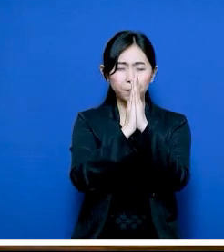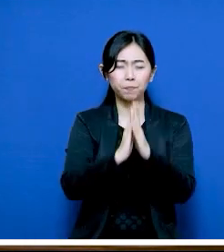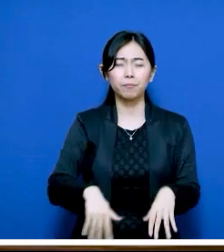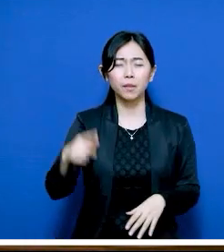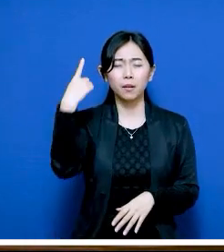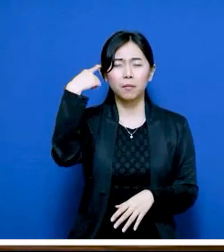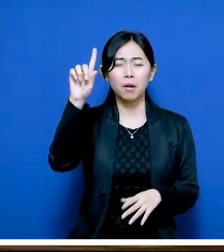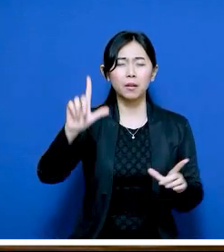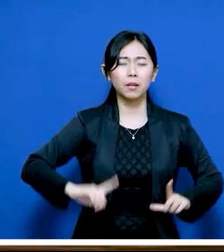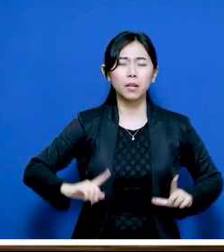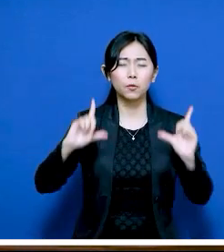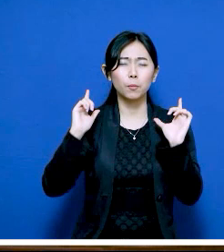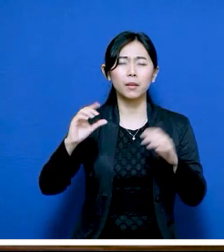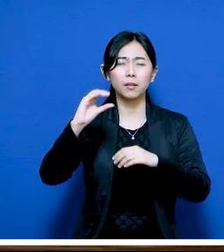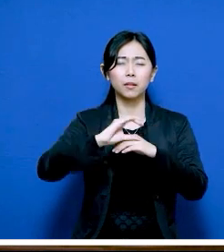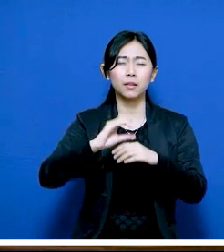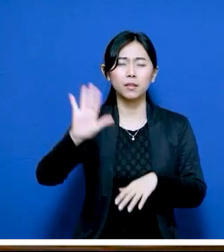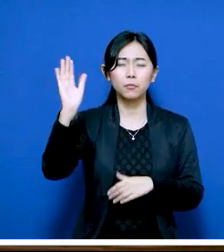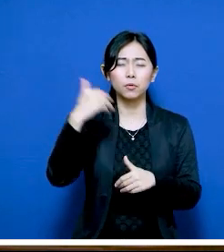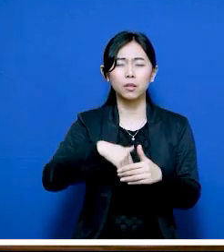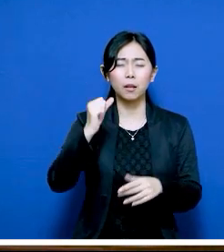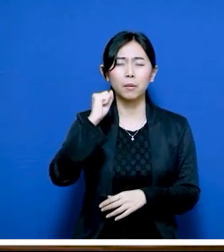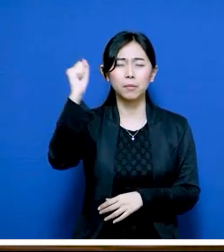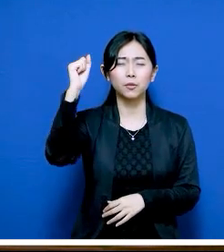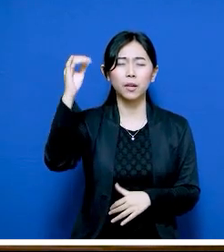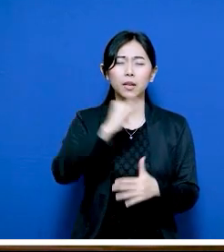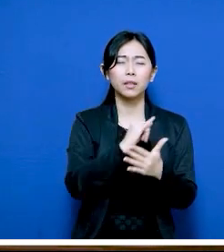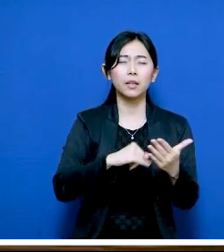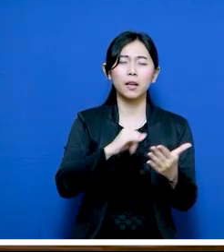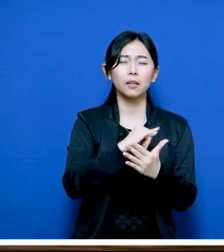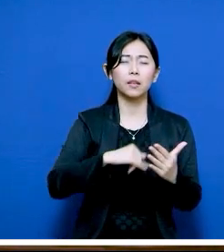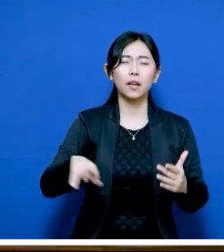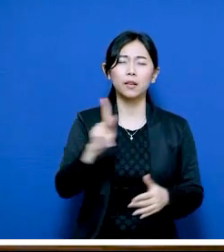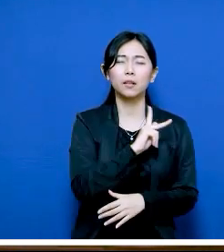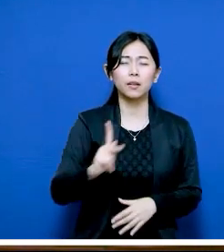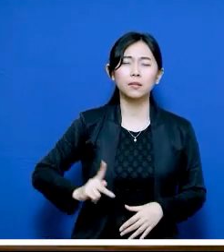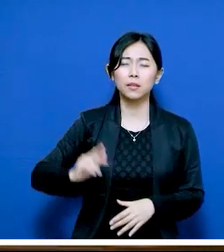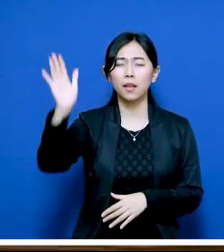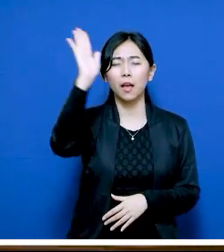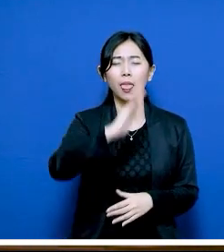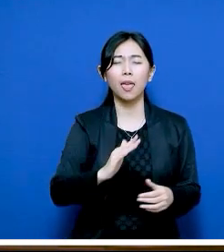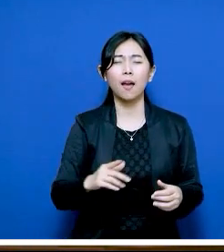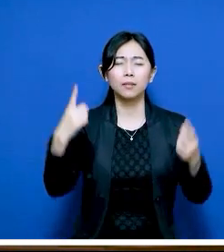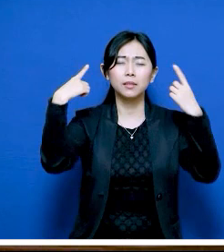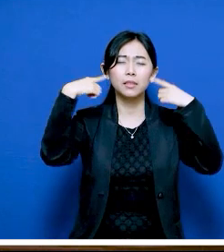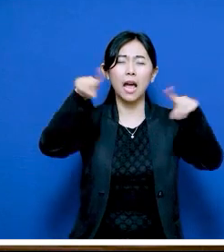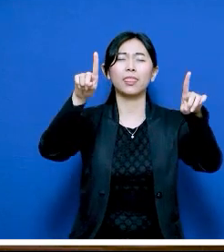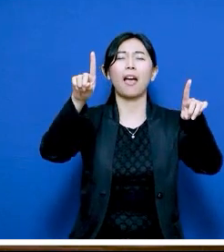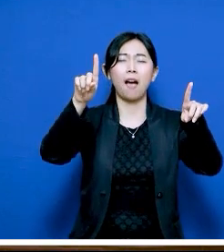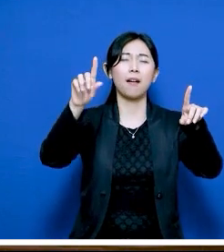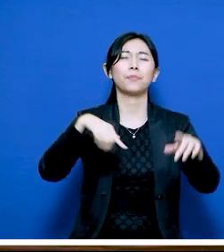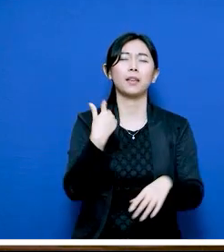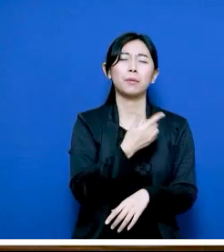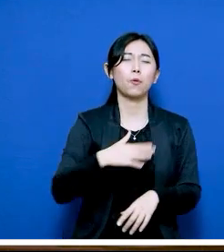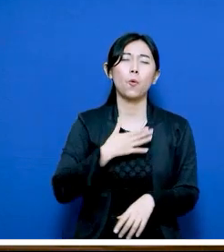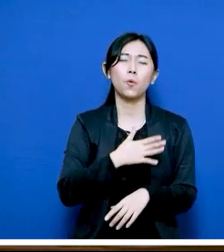bagi kehidupan gerejamu dalam memperjuangkan nilai-nilai kerajaan Allah secara nyata. Kami